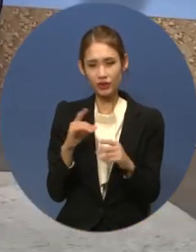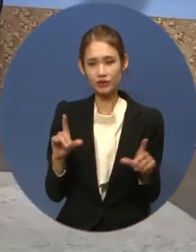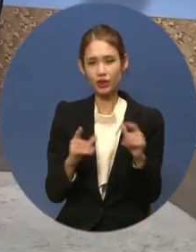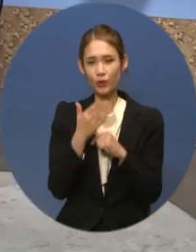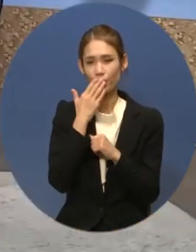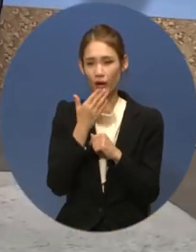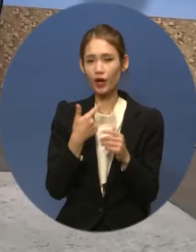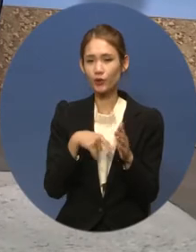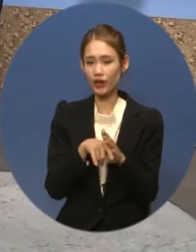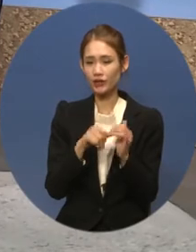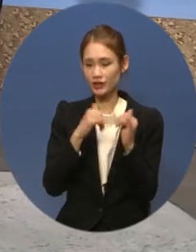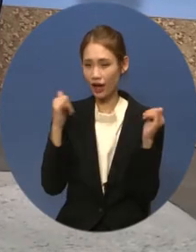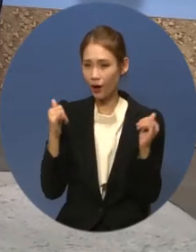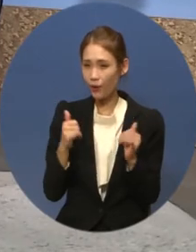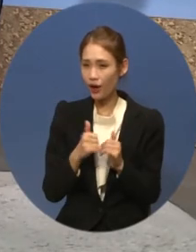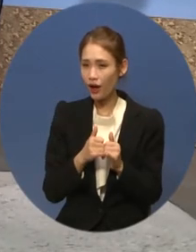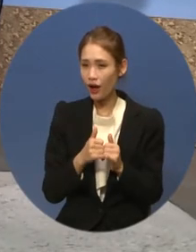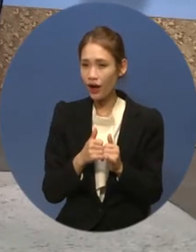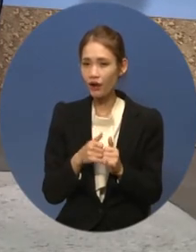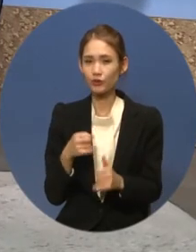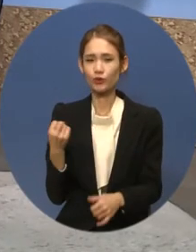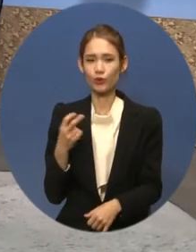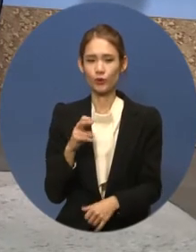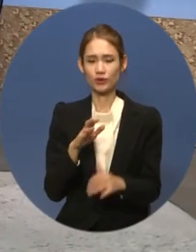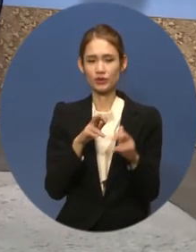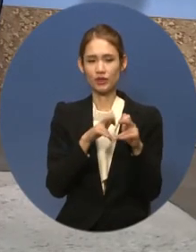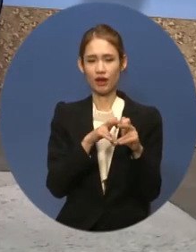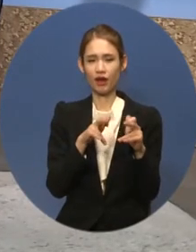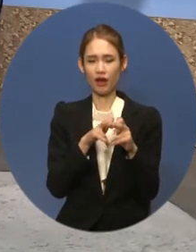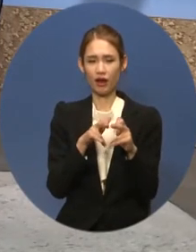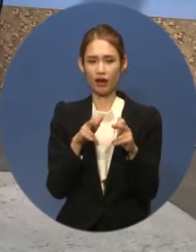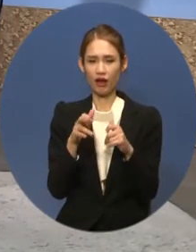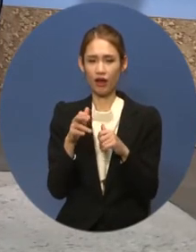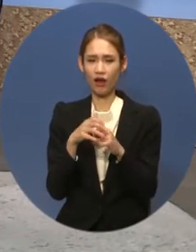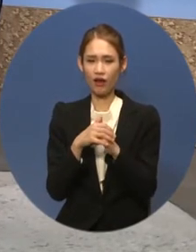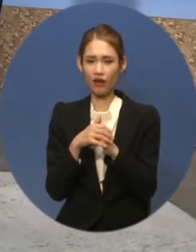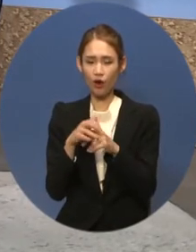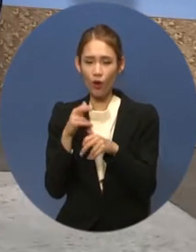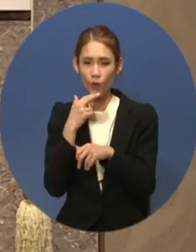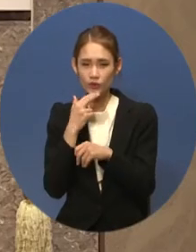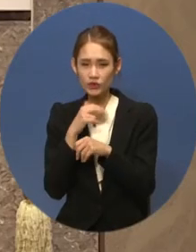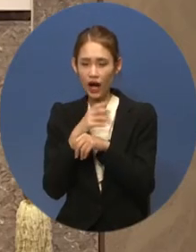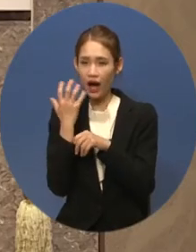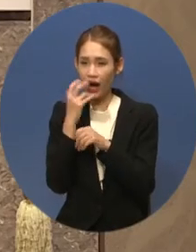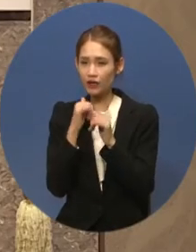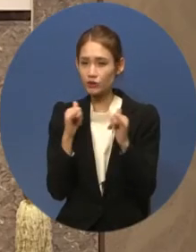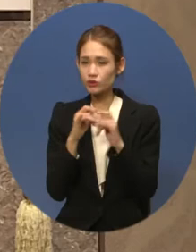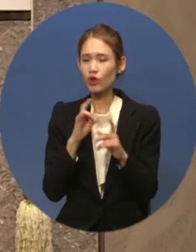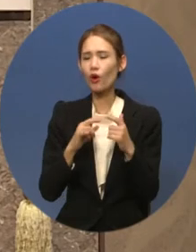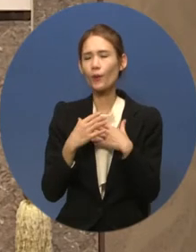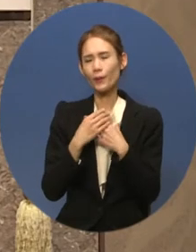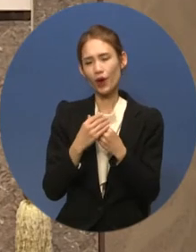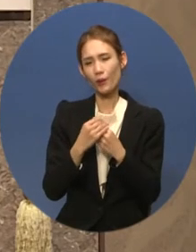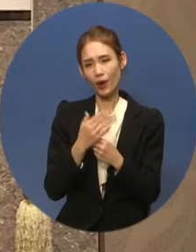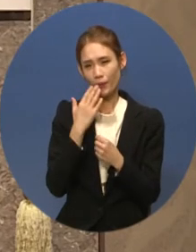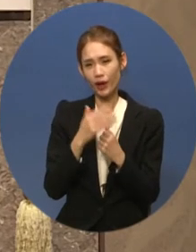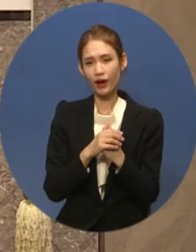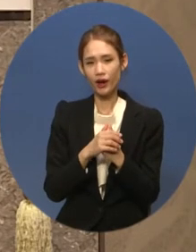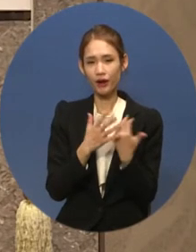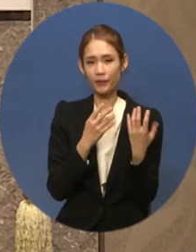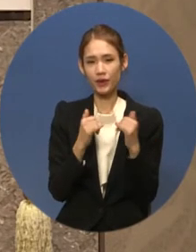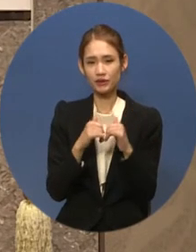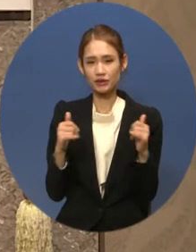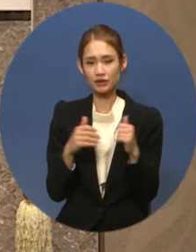생활할 수 있는 그 사회가 된다면 로비 장애인 분들도 더욱 더 편리하게 생활을 할 수 있는 것을 아십니다 예전에 우리가 많은 장애인 분들이